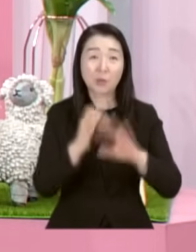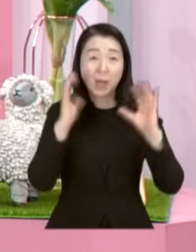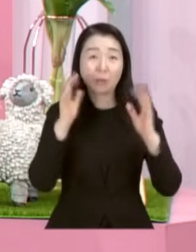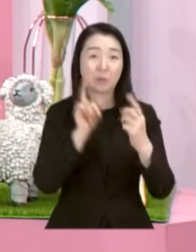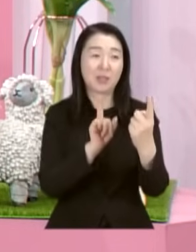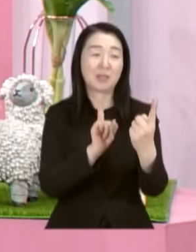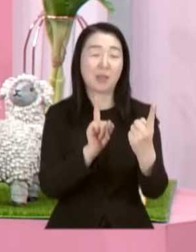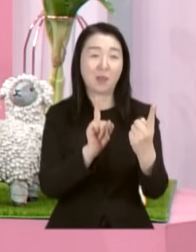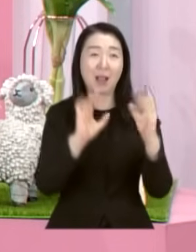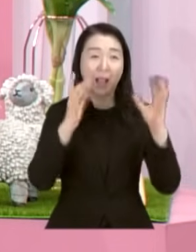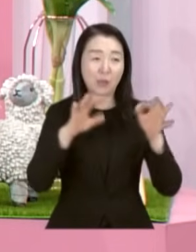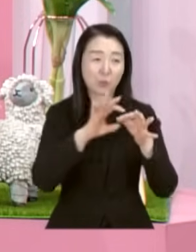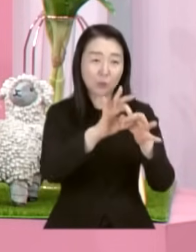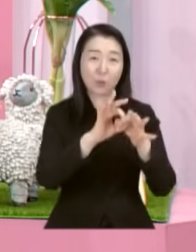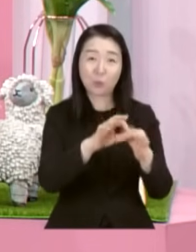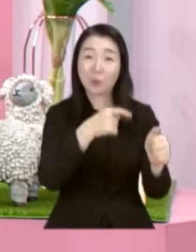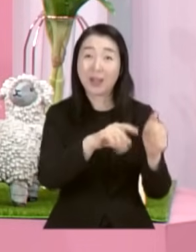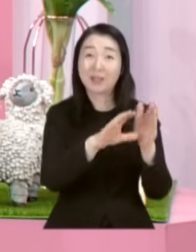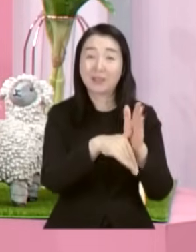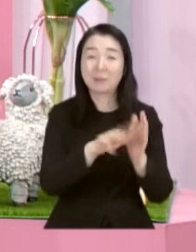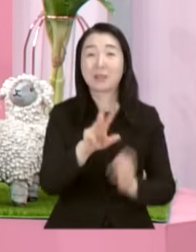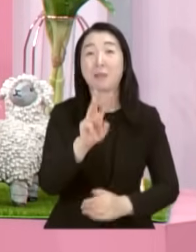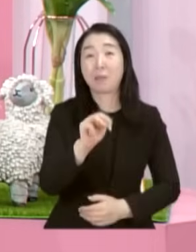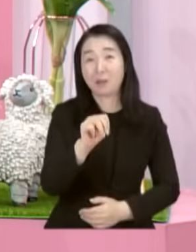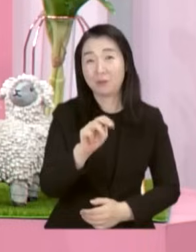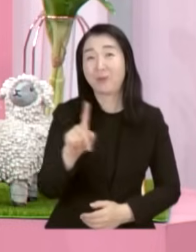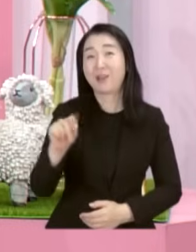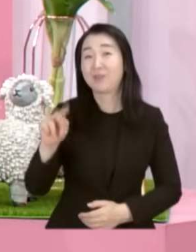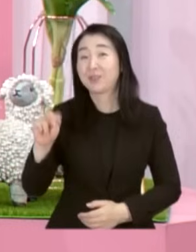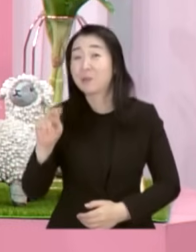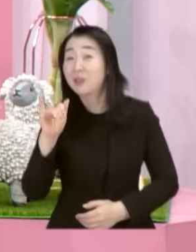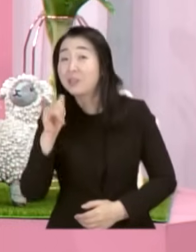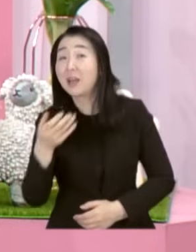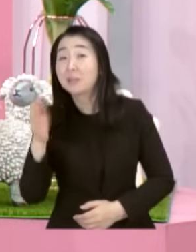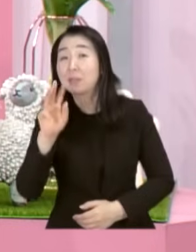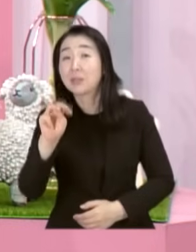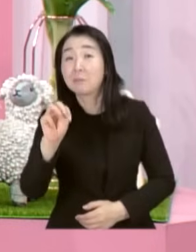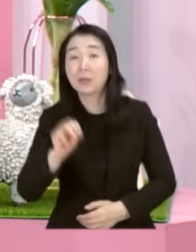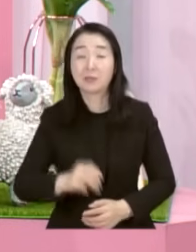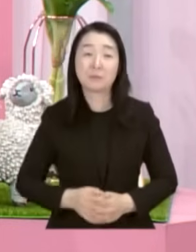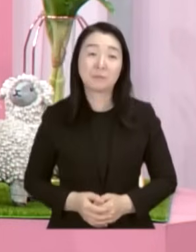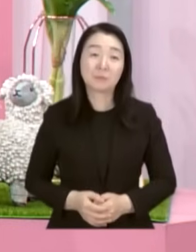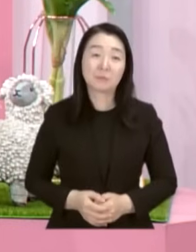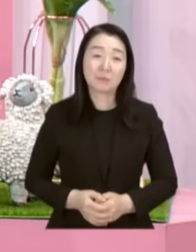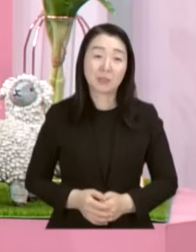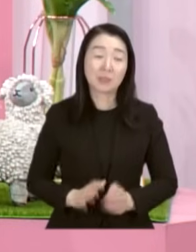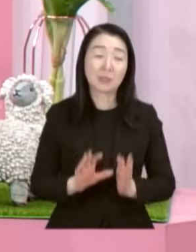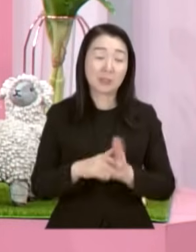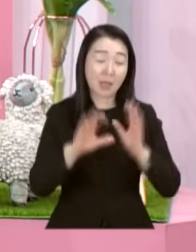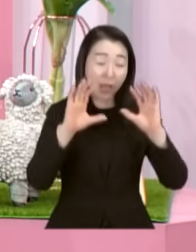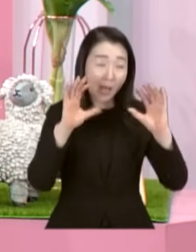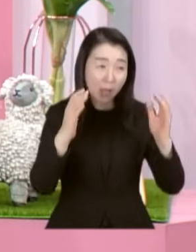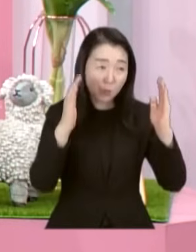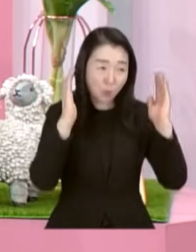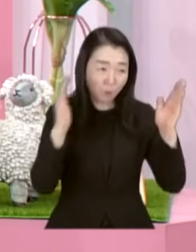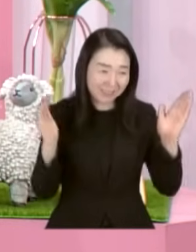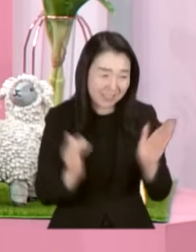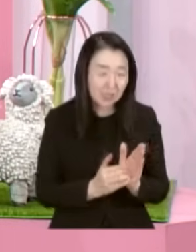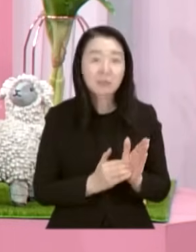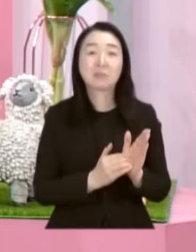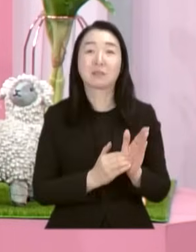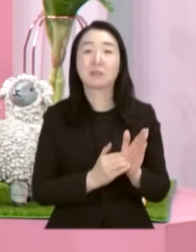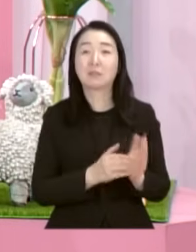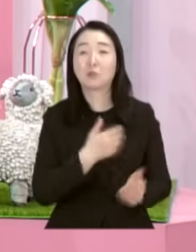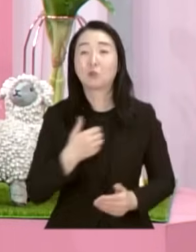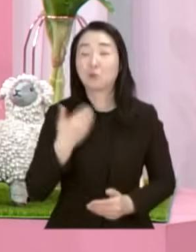교련이 3만 원이에요. 네. 다른 데는 뭐 만 원도 있고 2만 원도 네. 있지만 그렇게 하면 한 아이가 공부를 마칠 때까지 충분히